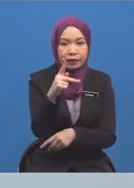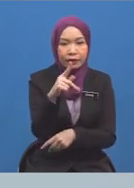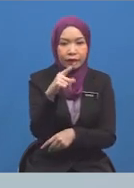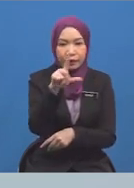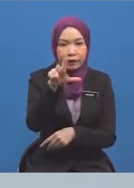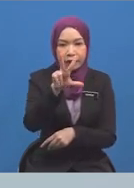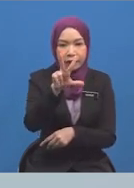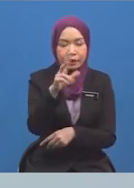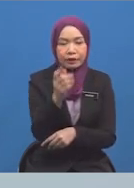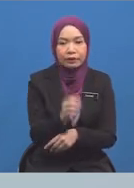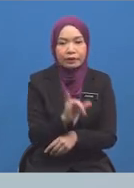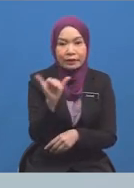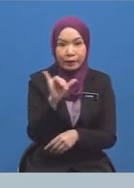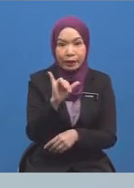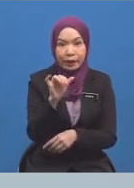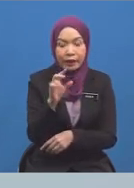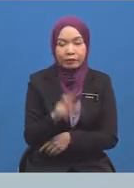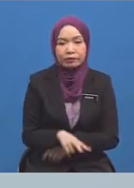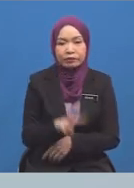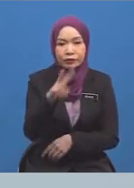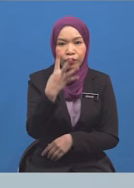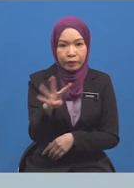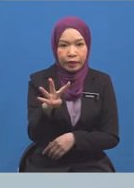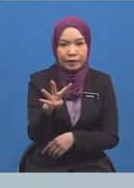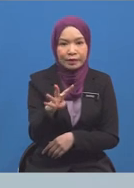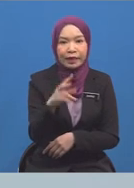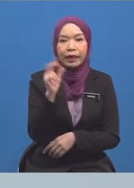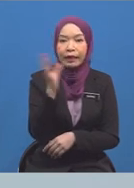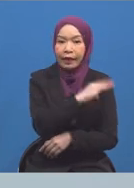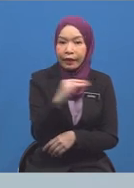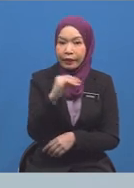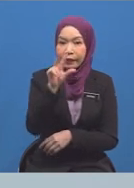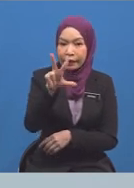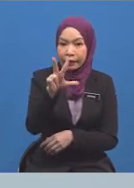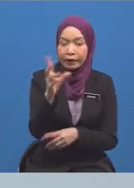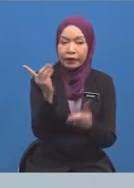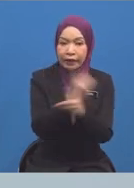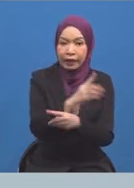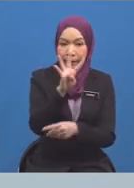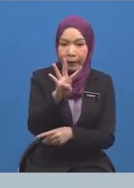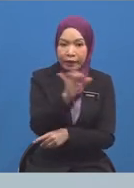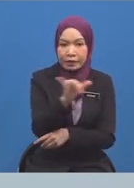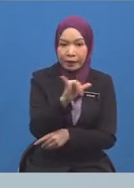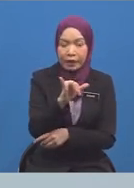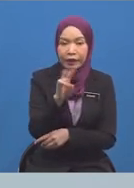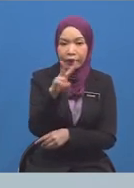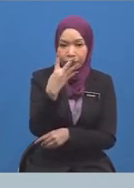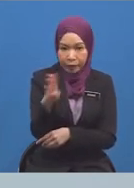dara 4 = 12 jawaban itu adalah 12